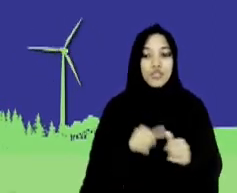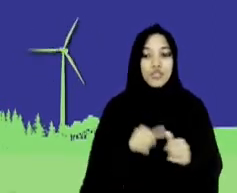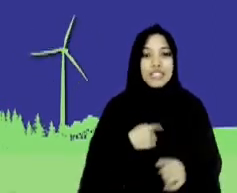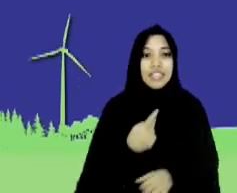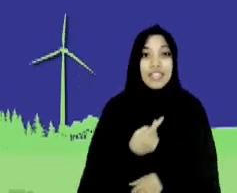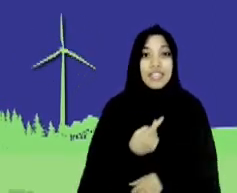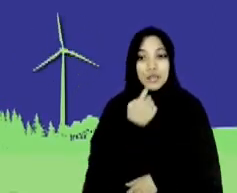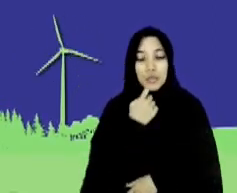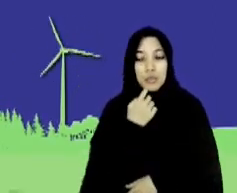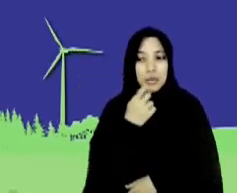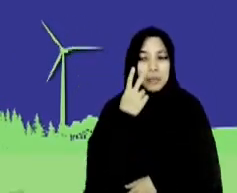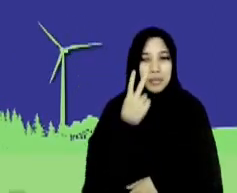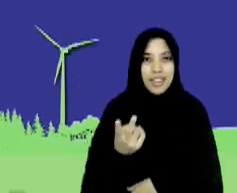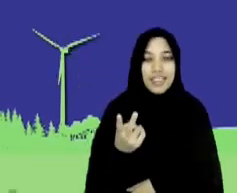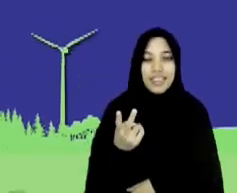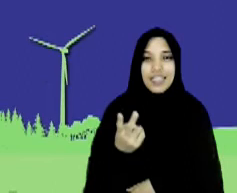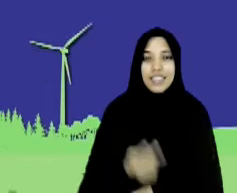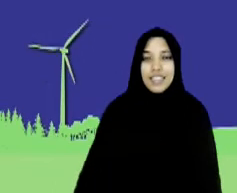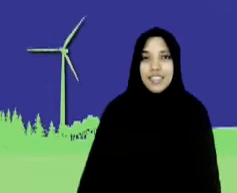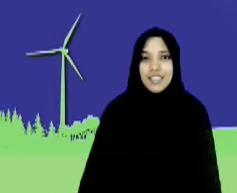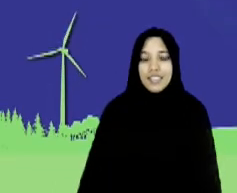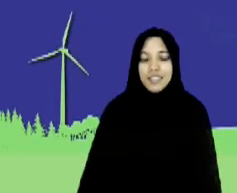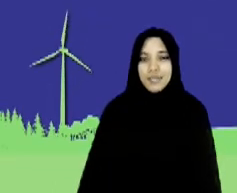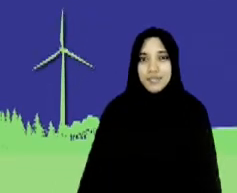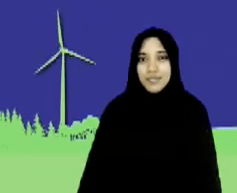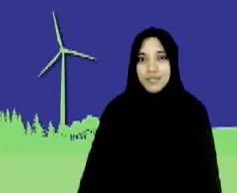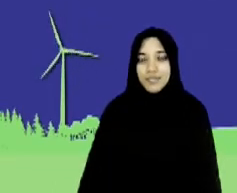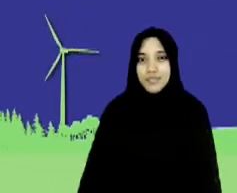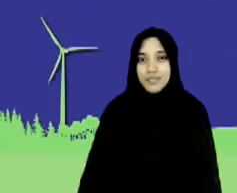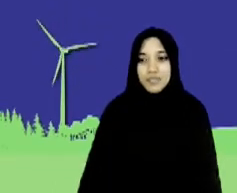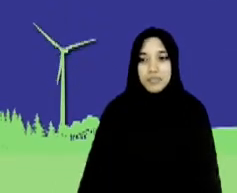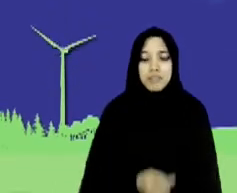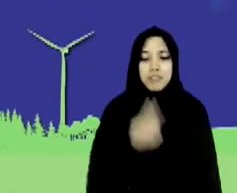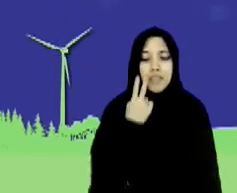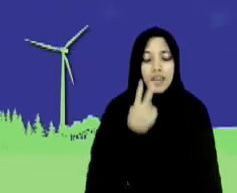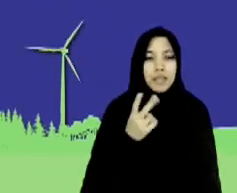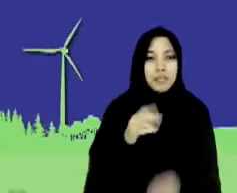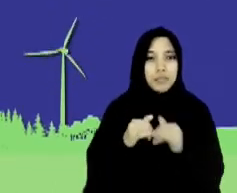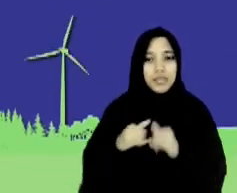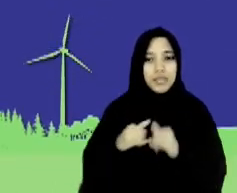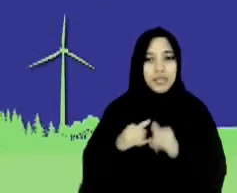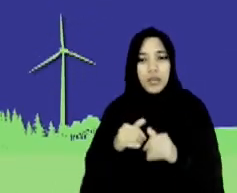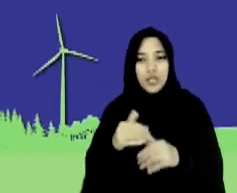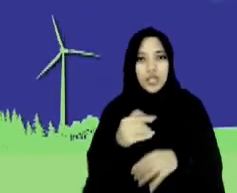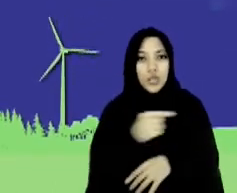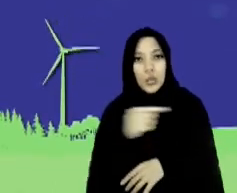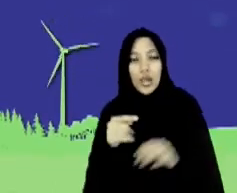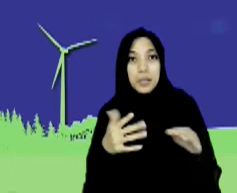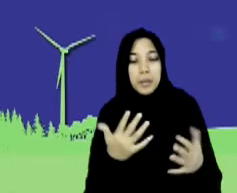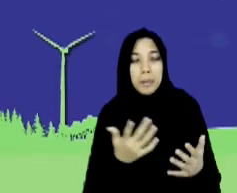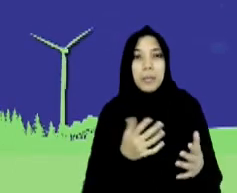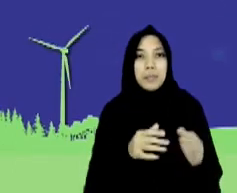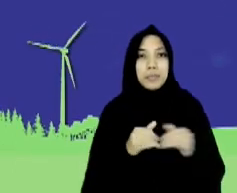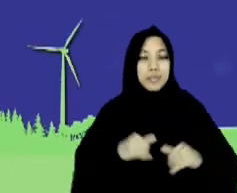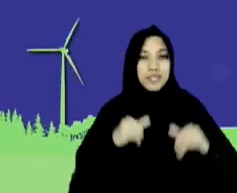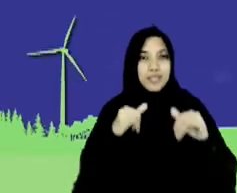lihat di sepanjang value chain kita eh apa yang kita bisa reduksi bersama gitu kemudian eh kita juga lakukan